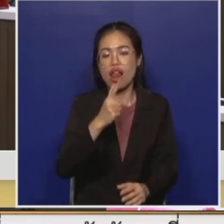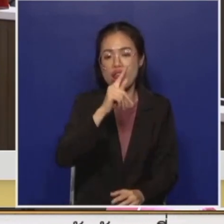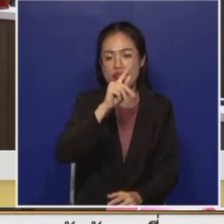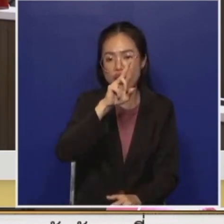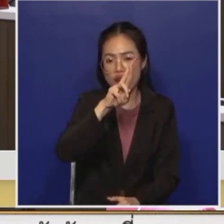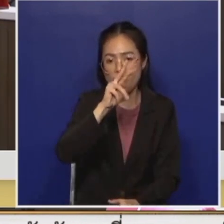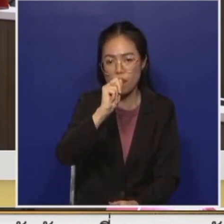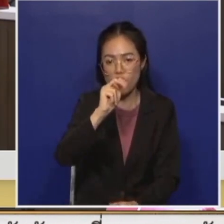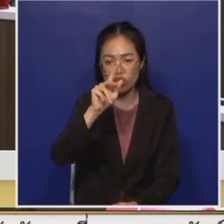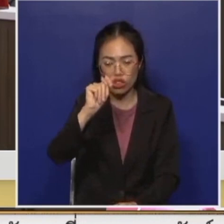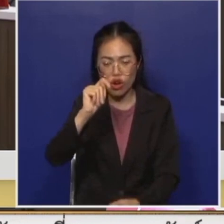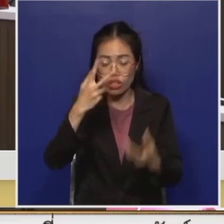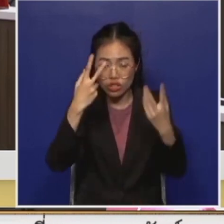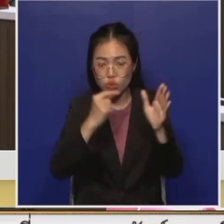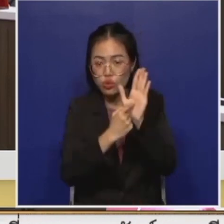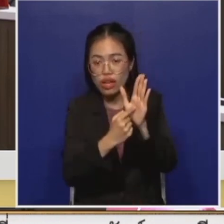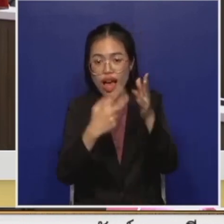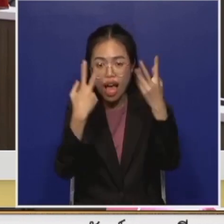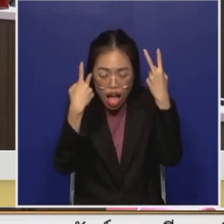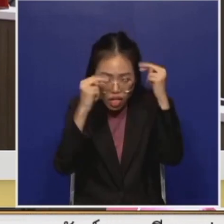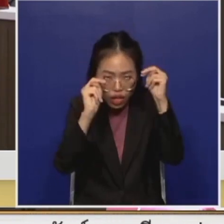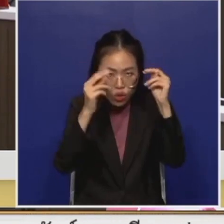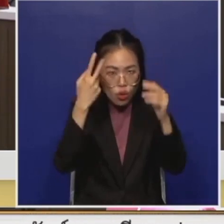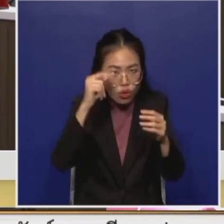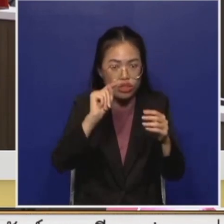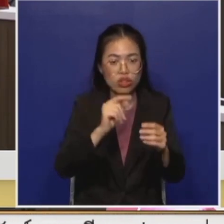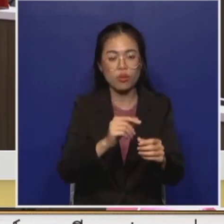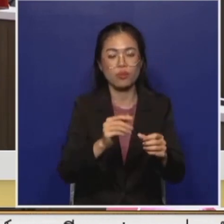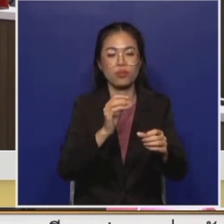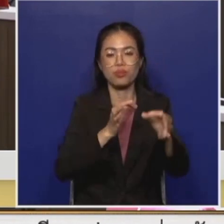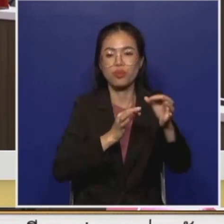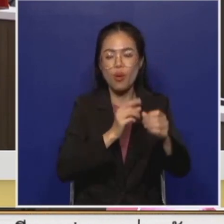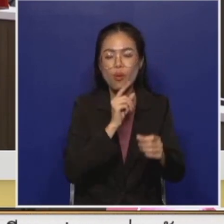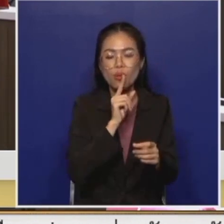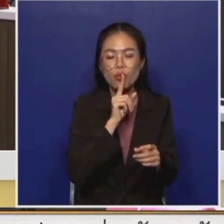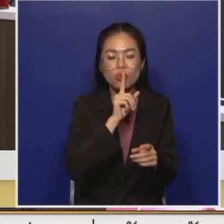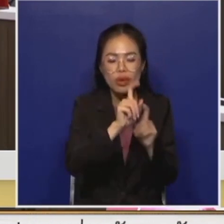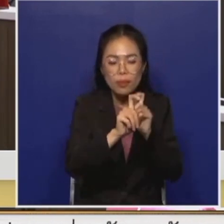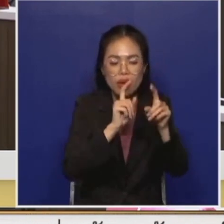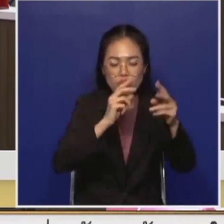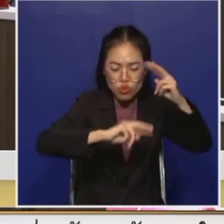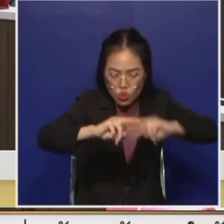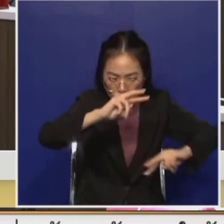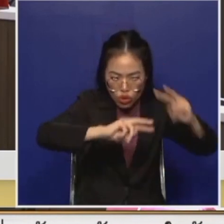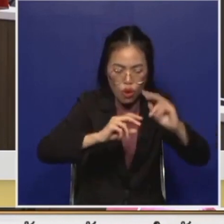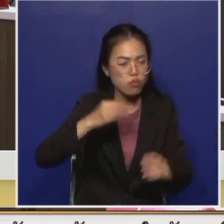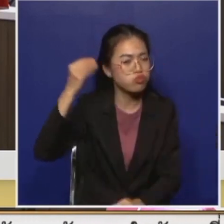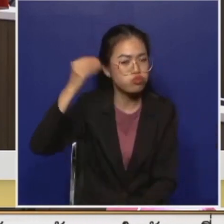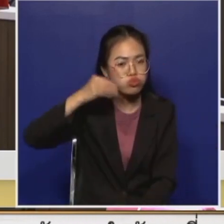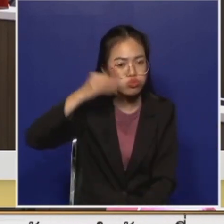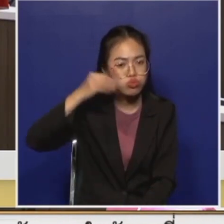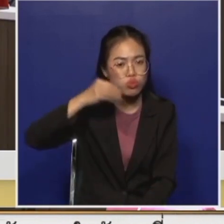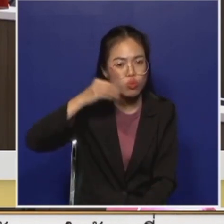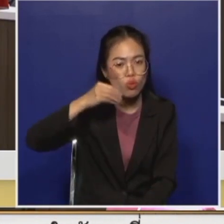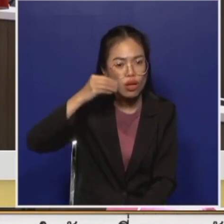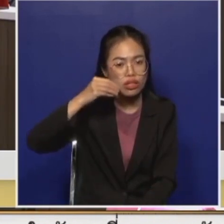sells puesกฉน ain gonnaจะถูกอฐิปลายทุกวั ถกเกลหาท